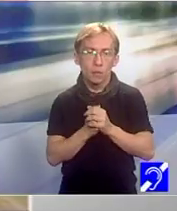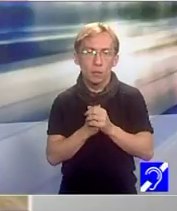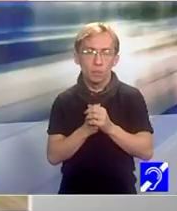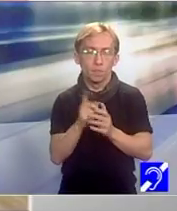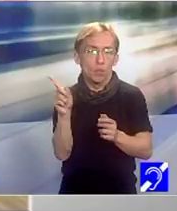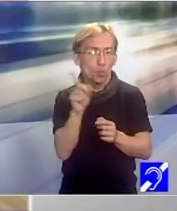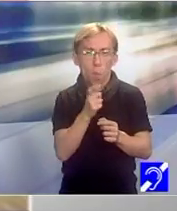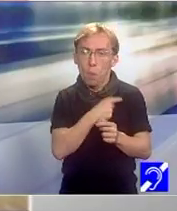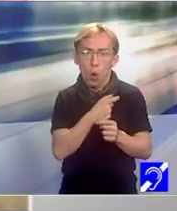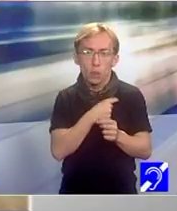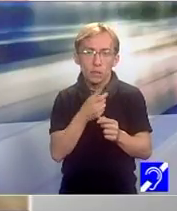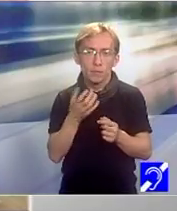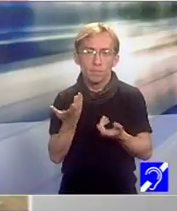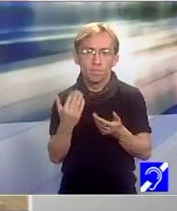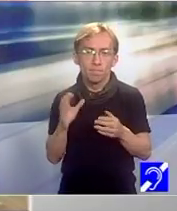puteam să dau coș,